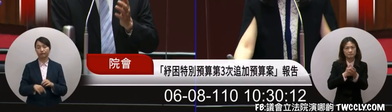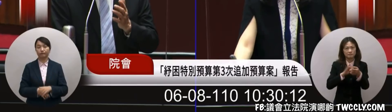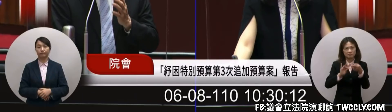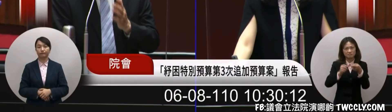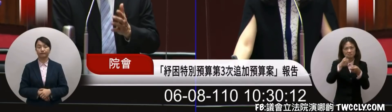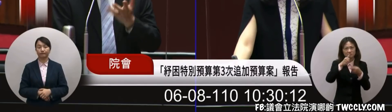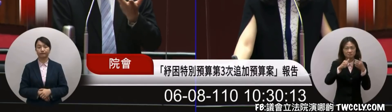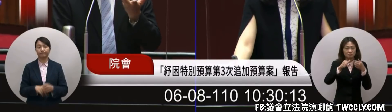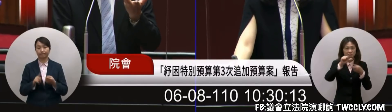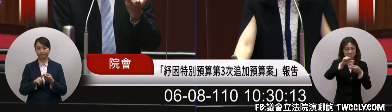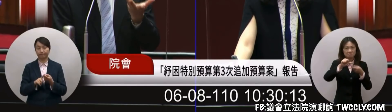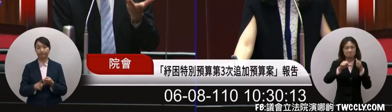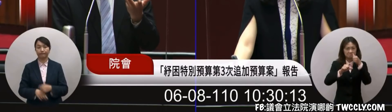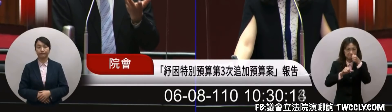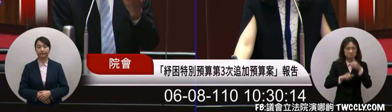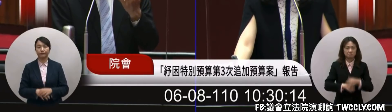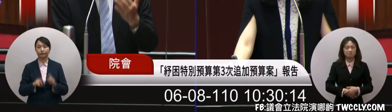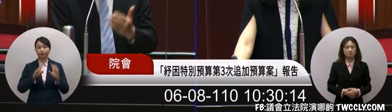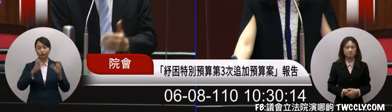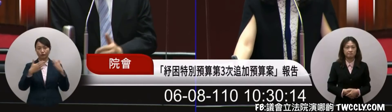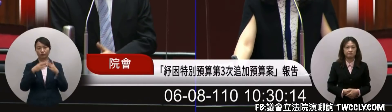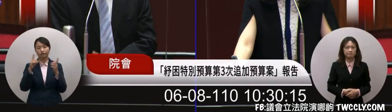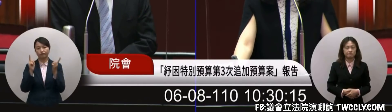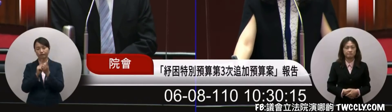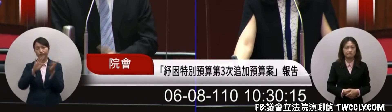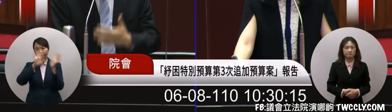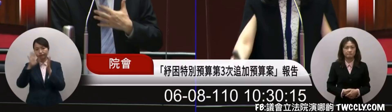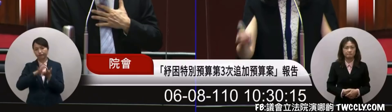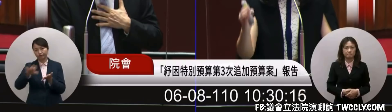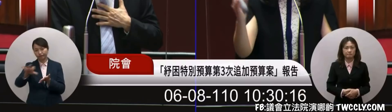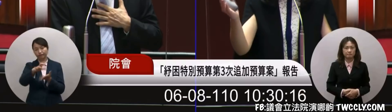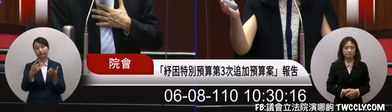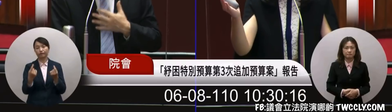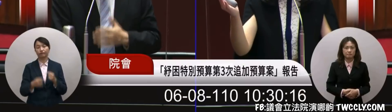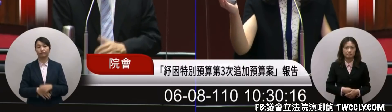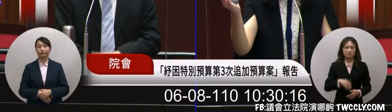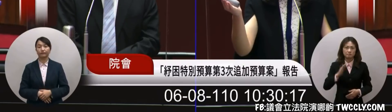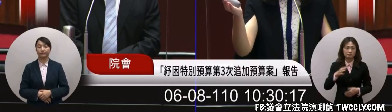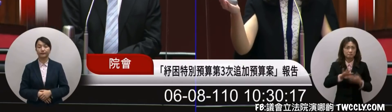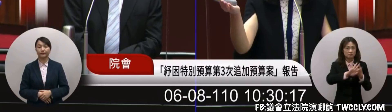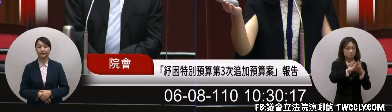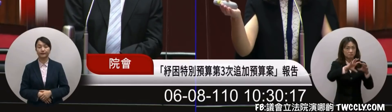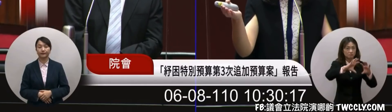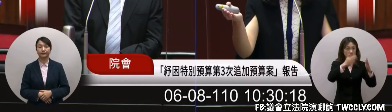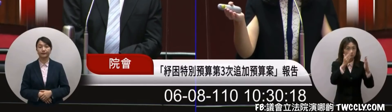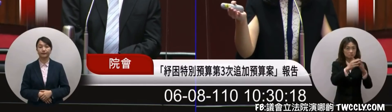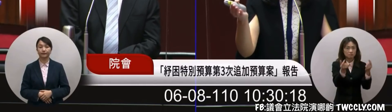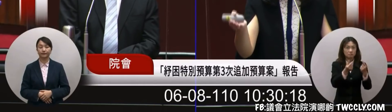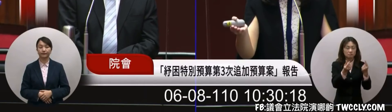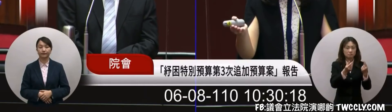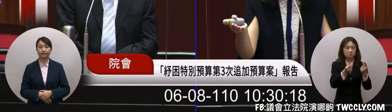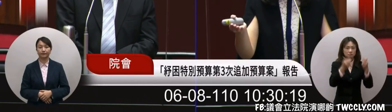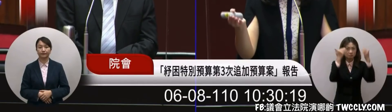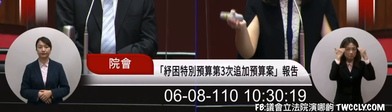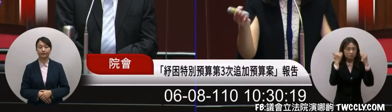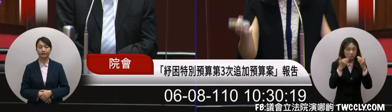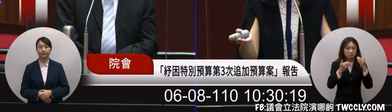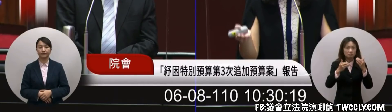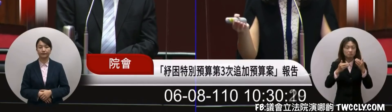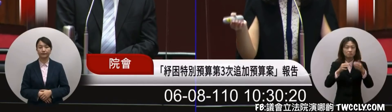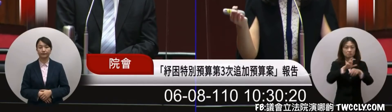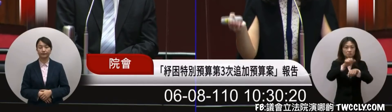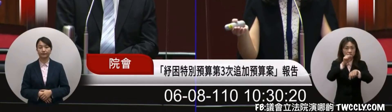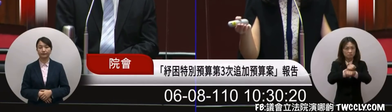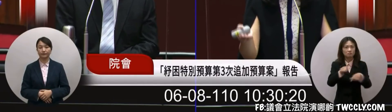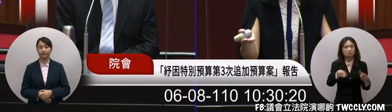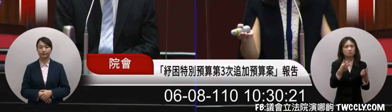5%。 这个各国都面临同样情况，除 非，可是你可以看到一些国家，像比如说韩国或者是新加坡，他们同